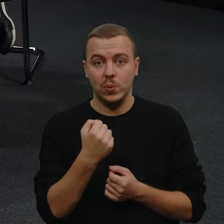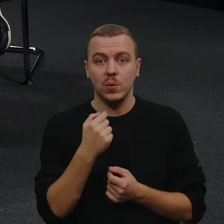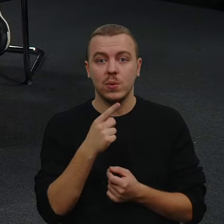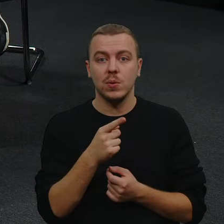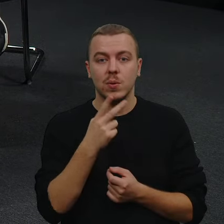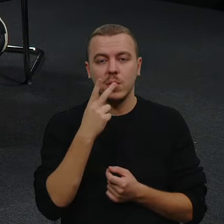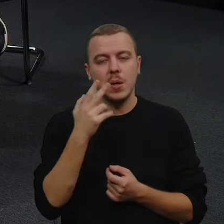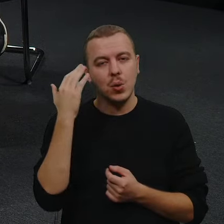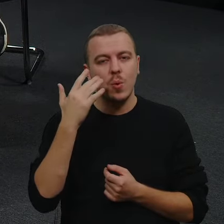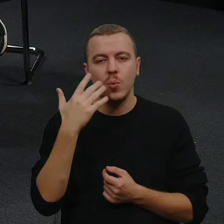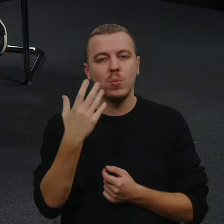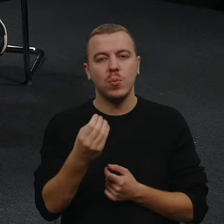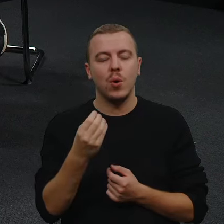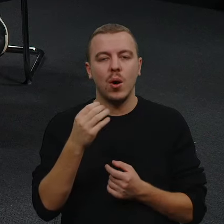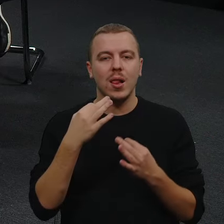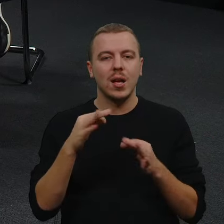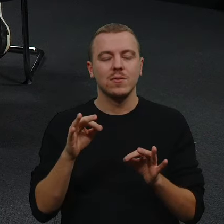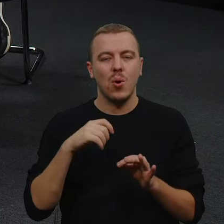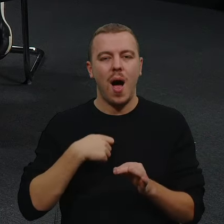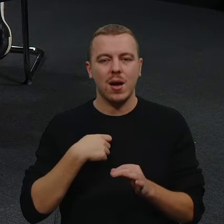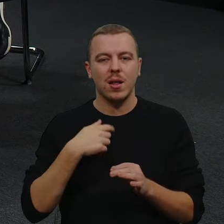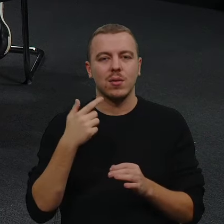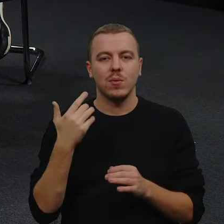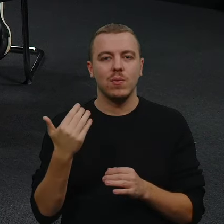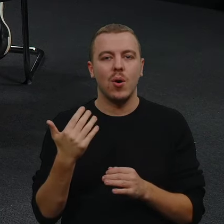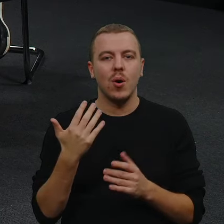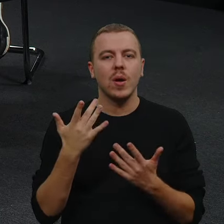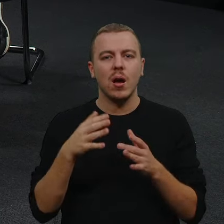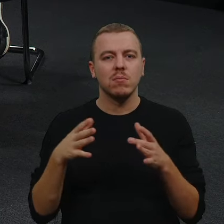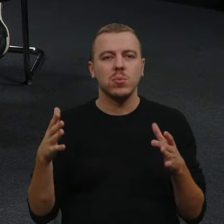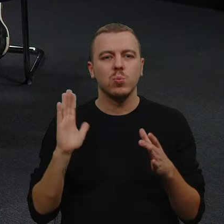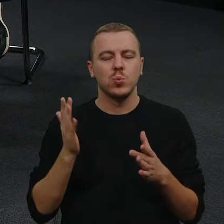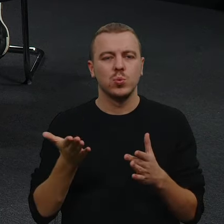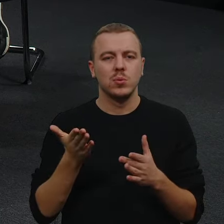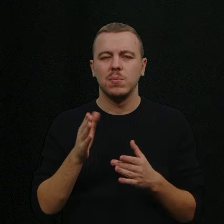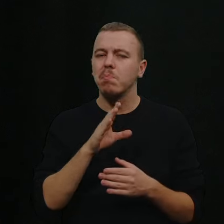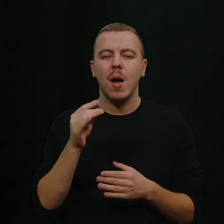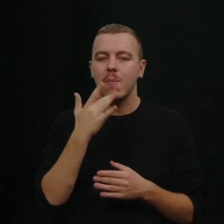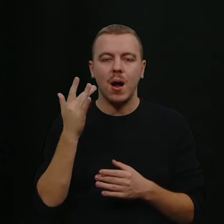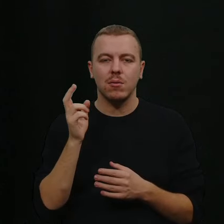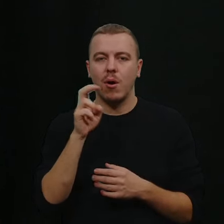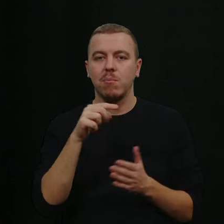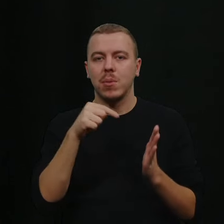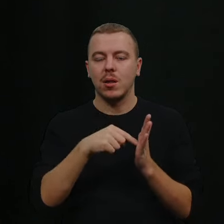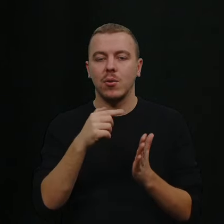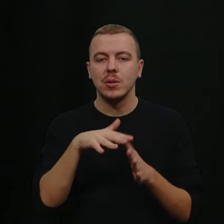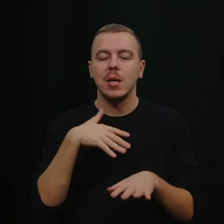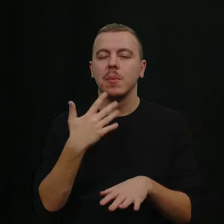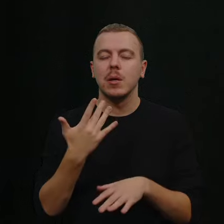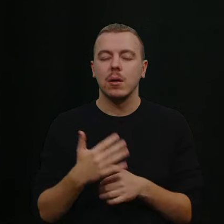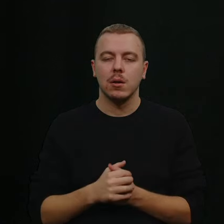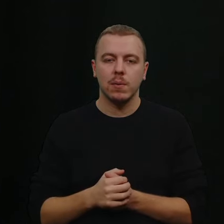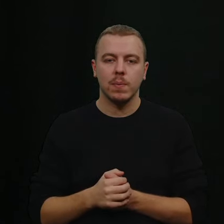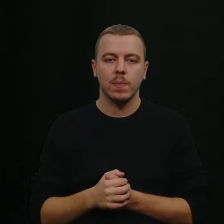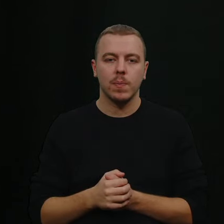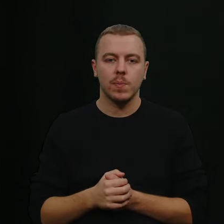jūs manot, kokia tų laisvųjų agentų gausa gali būti šitam Seime? Kiek jų gali būti? Kiek turi,